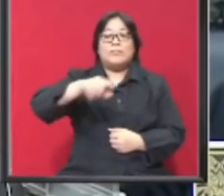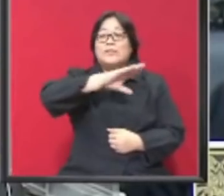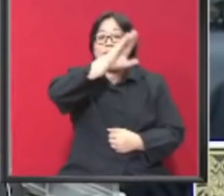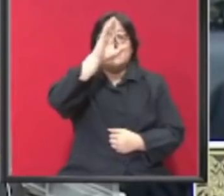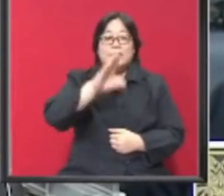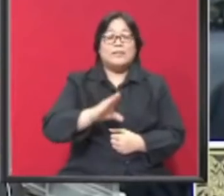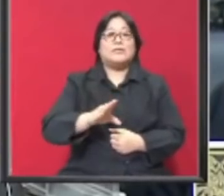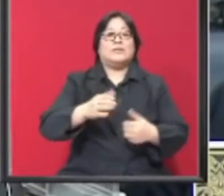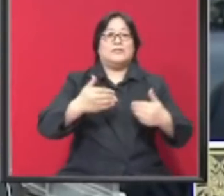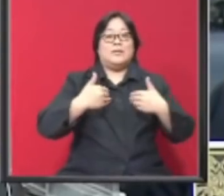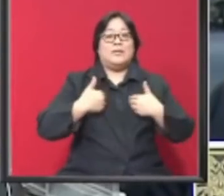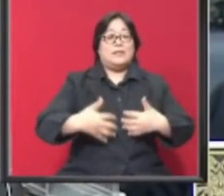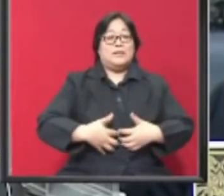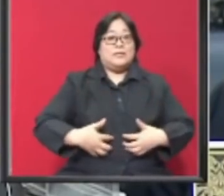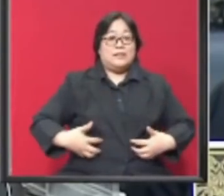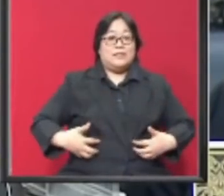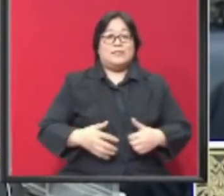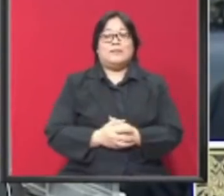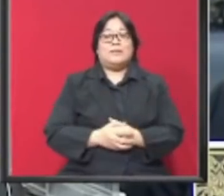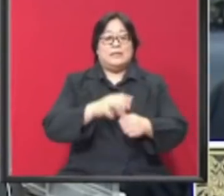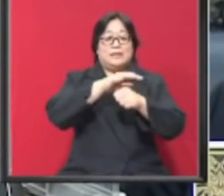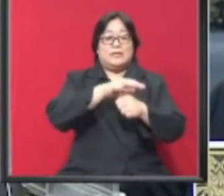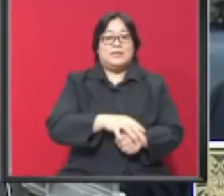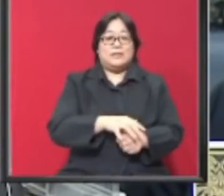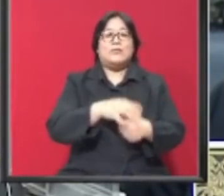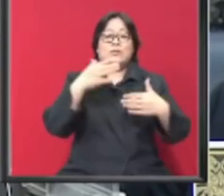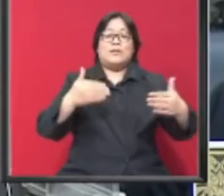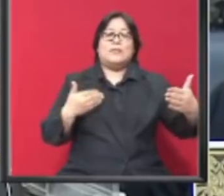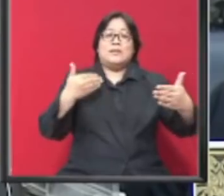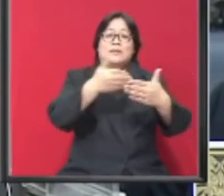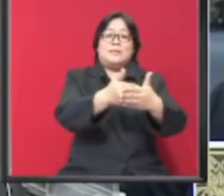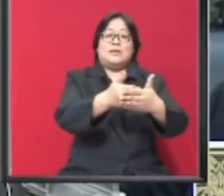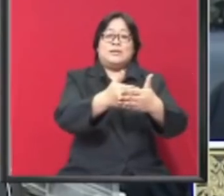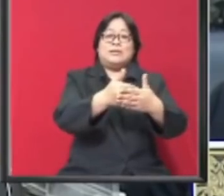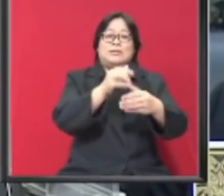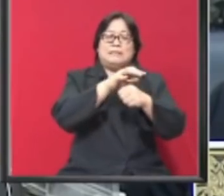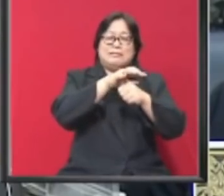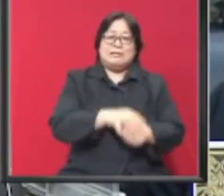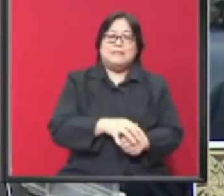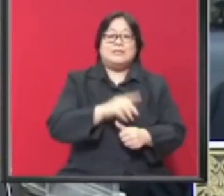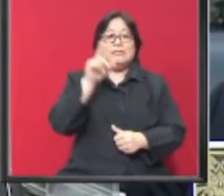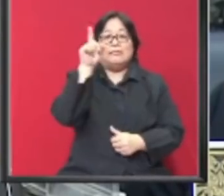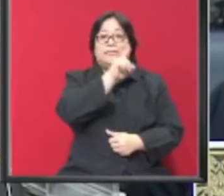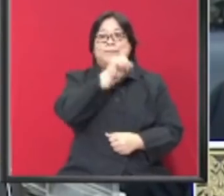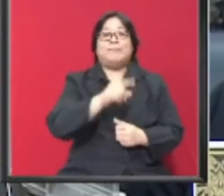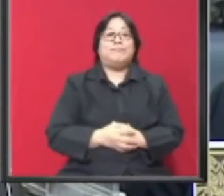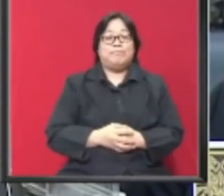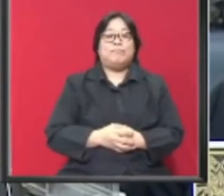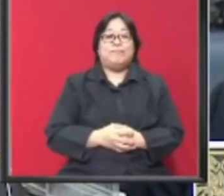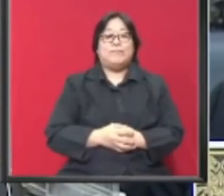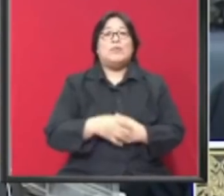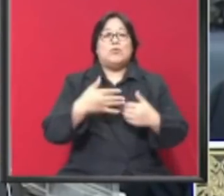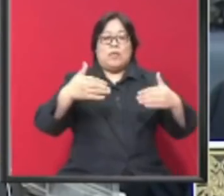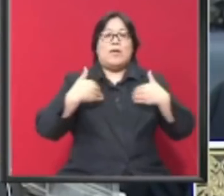yang tidak pernah mengalami kebuluran tekanan sudah sampai ke tahap menekan jiwa sudah